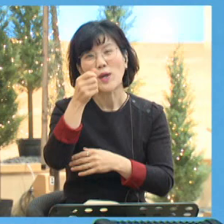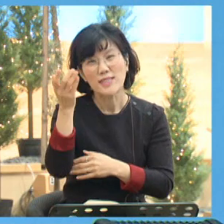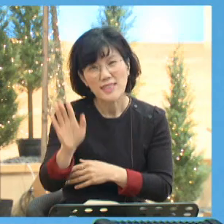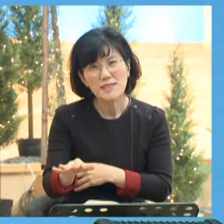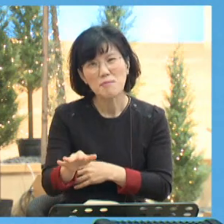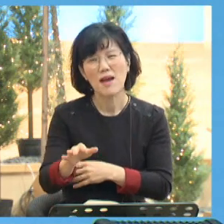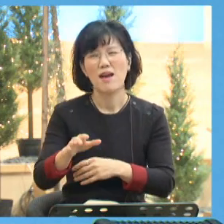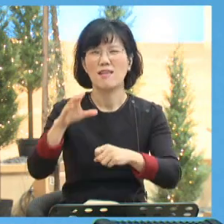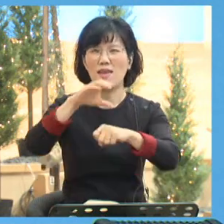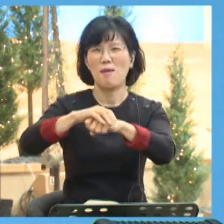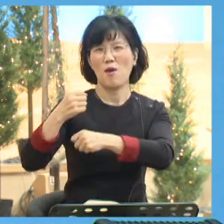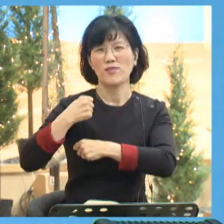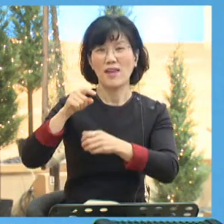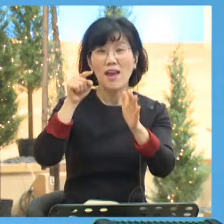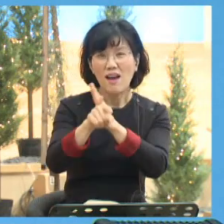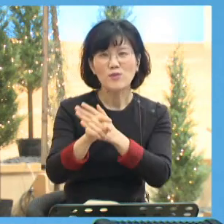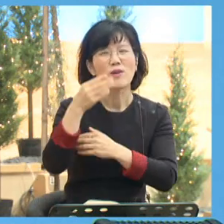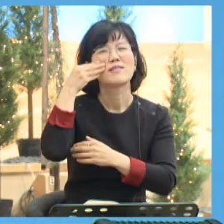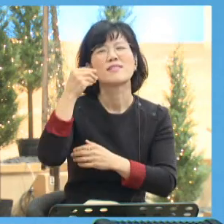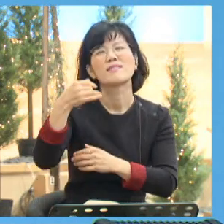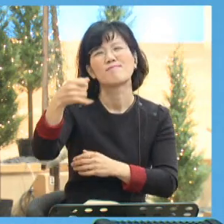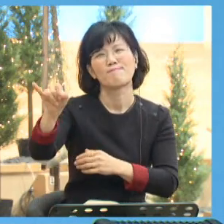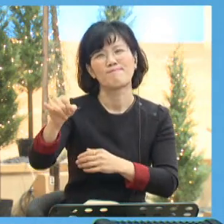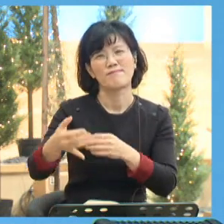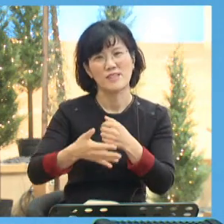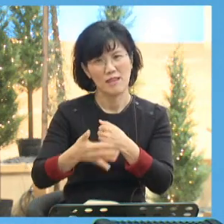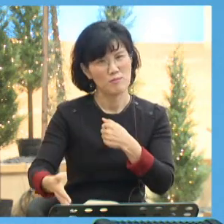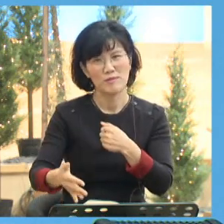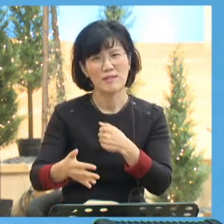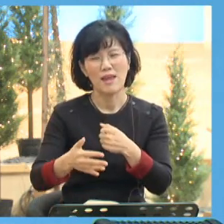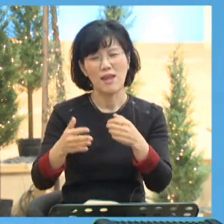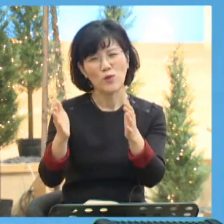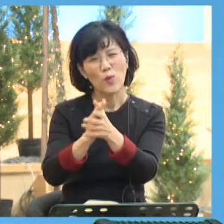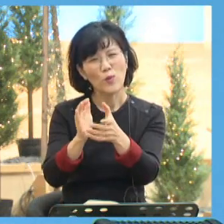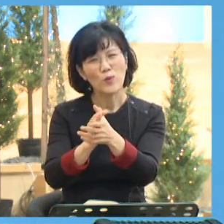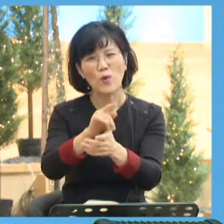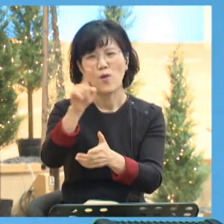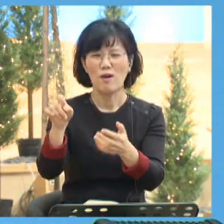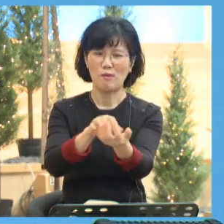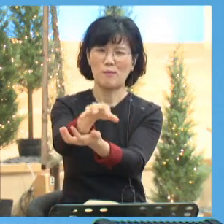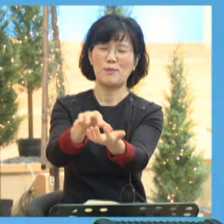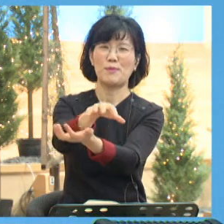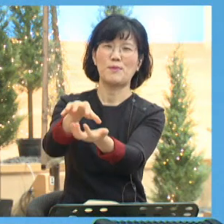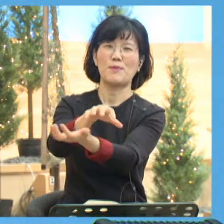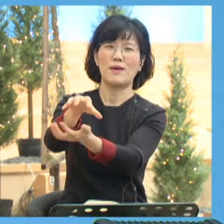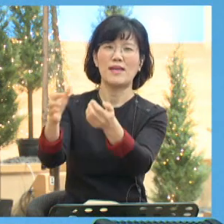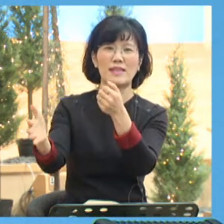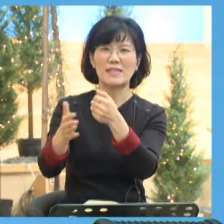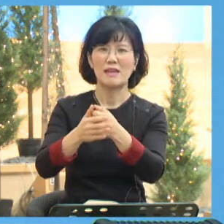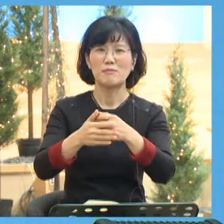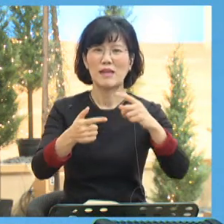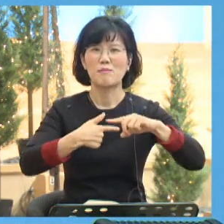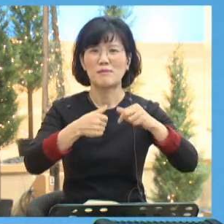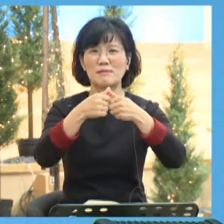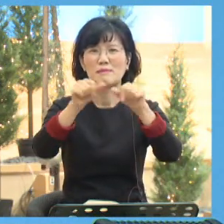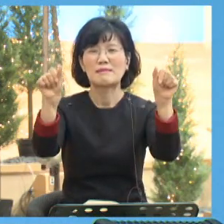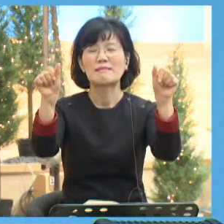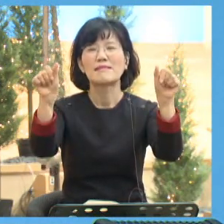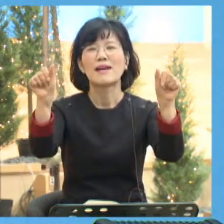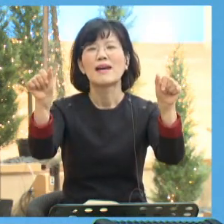해병대 들어가서도 적응을 못한 거에요 동료와의 어떤 프라 로 말미암아 불명의 제대로 하게